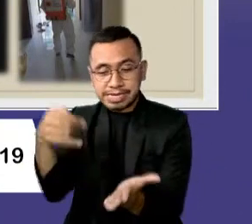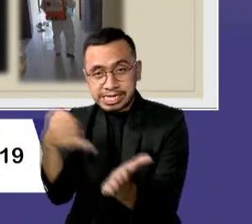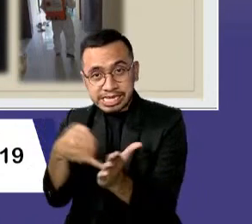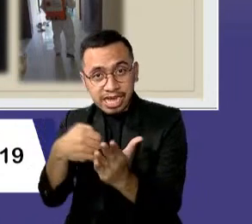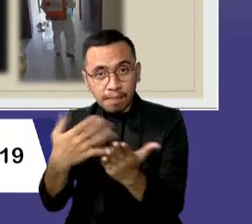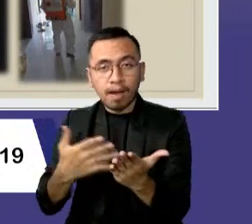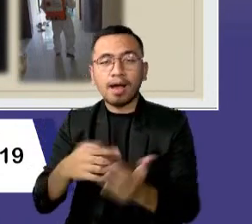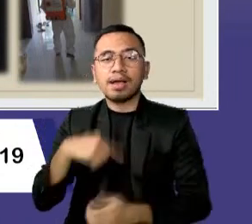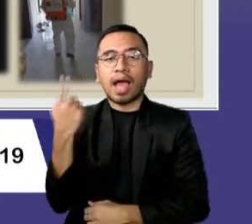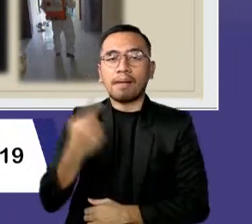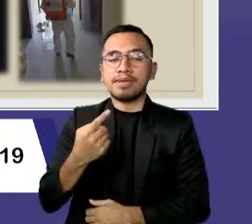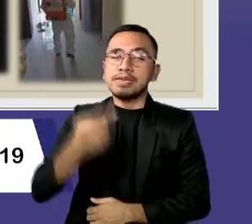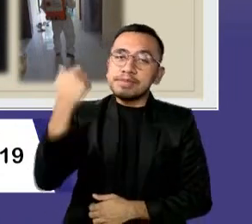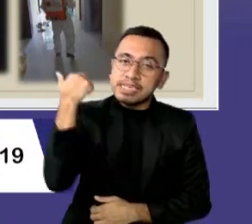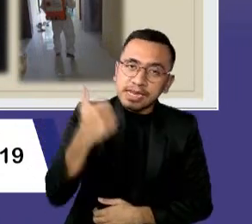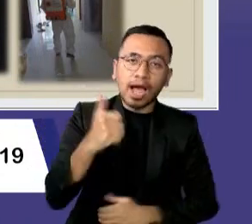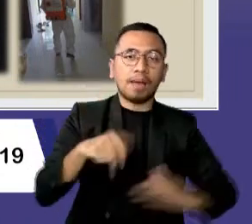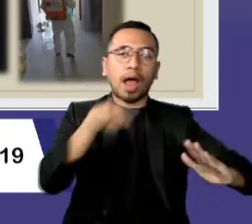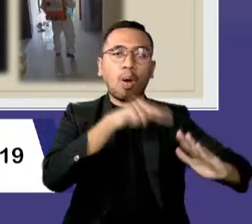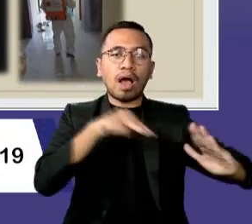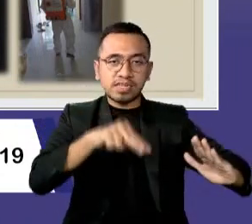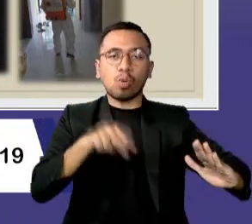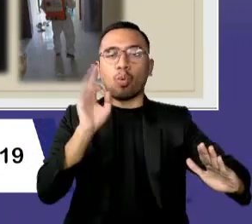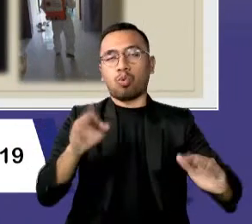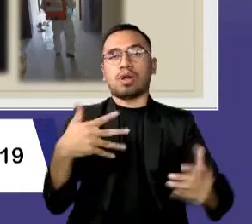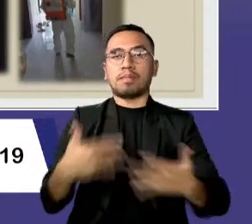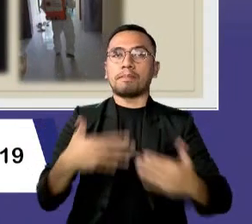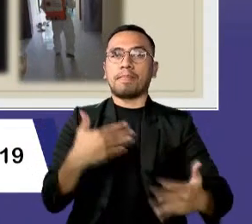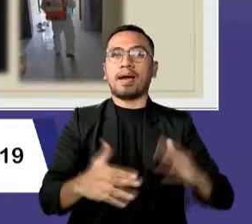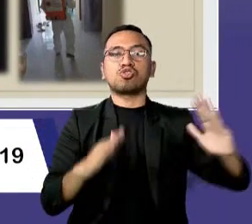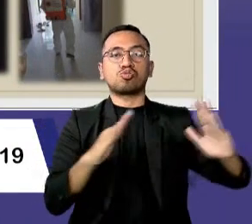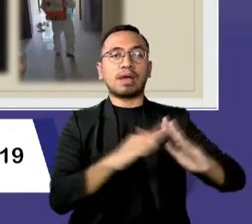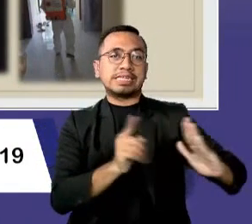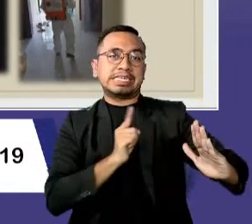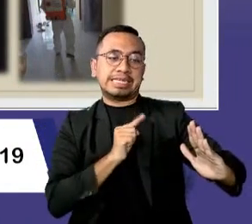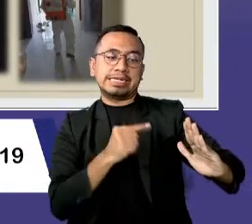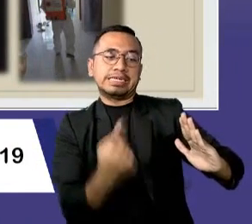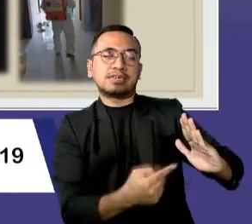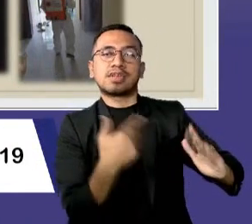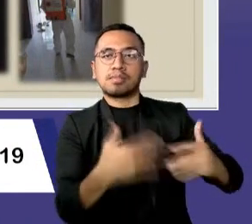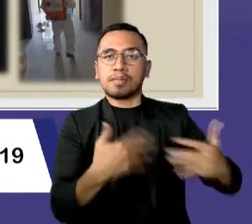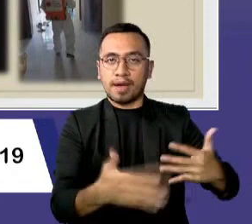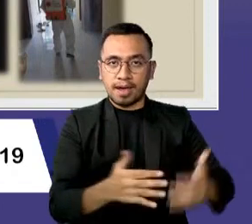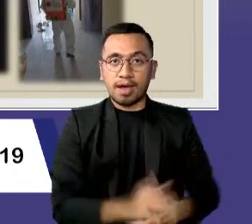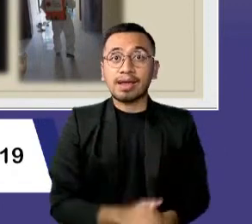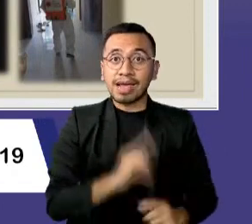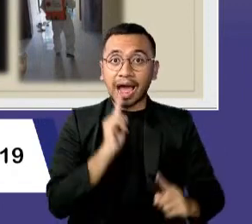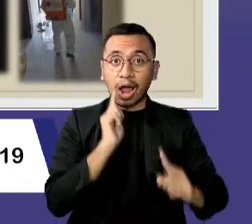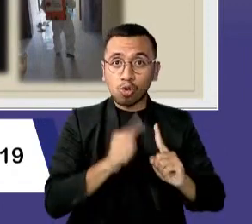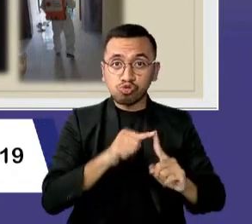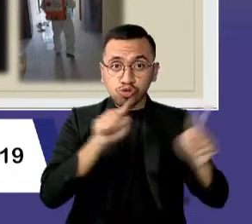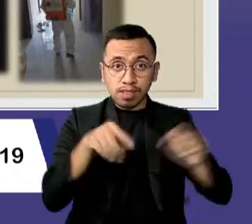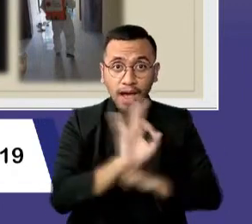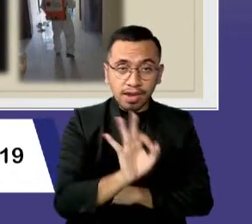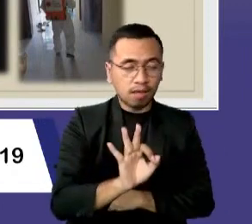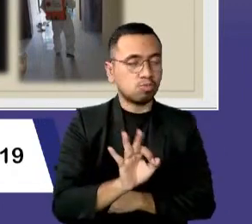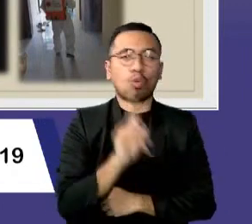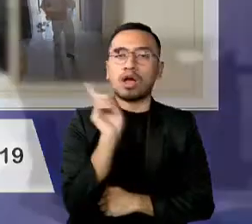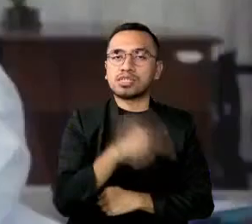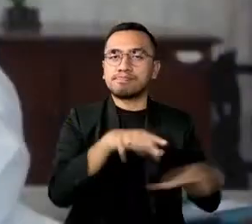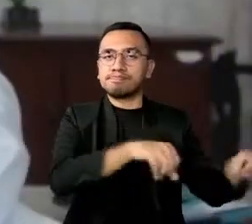Desa juga ada yang namanya paini Jogo tonggo nyoba tanggal Ya